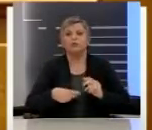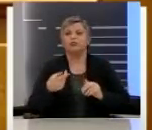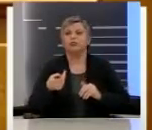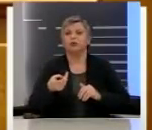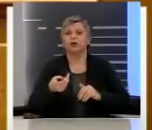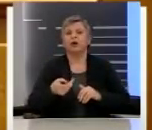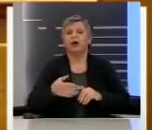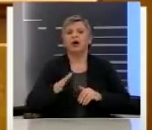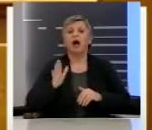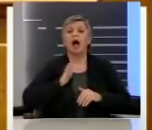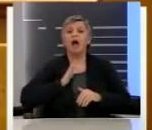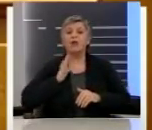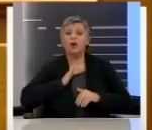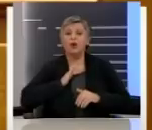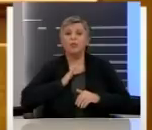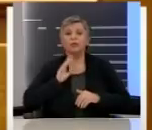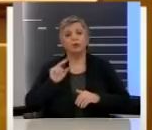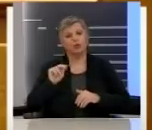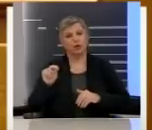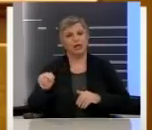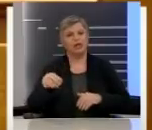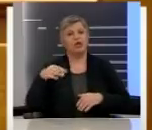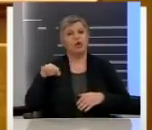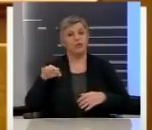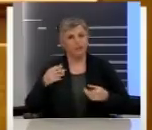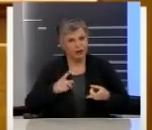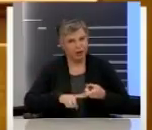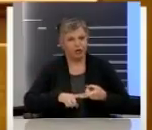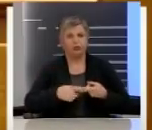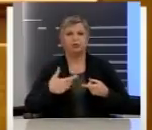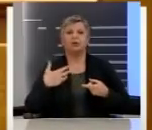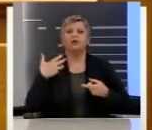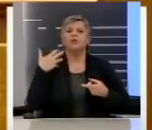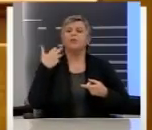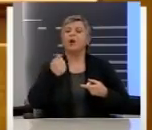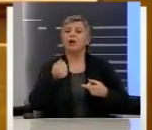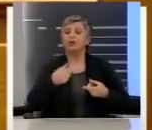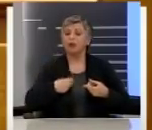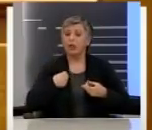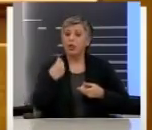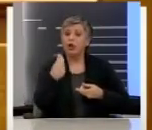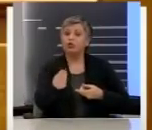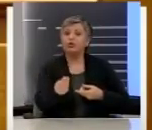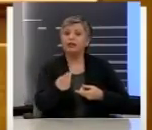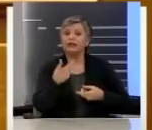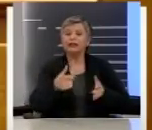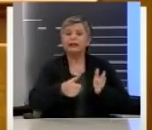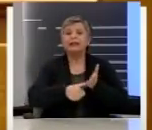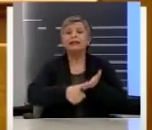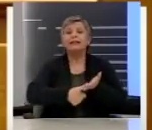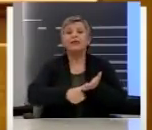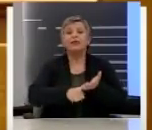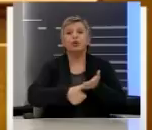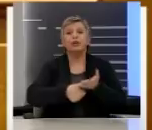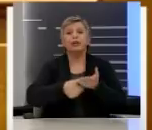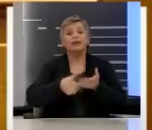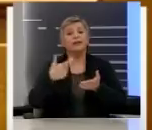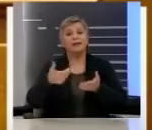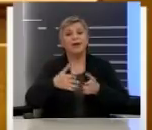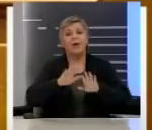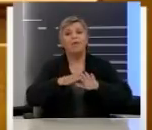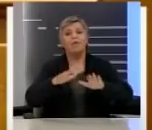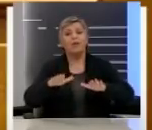κυβέρνηση που έχει νομοθετήσει για την απόκτηση ηθαγένειας των παιδιών δεύτερης γενιάς μεταναστών που γεννιούνται στην